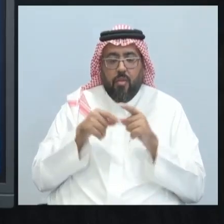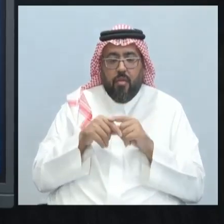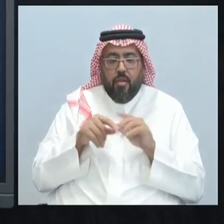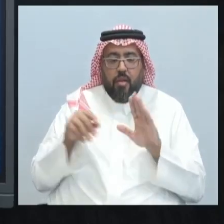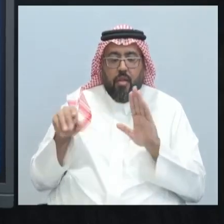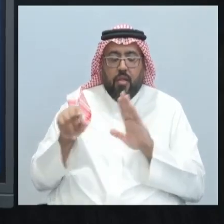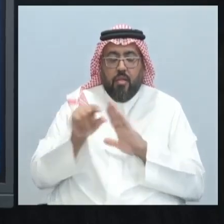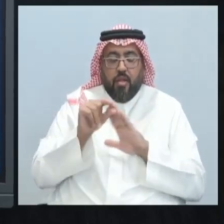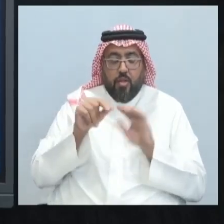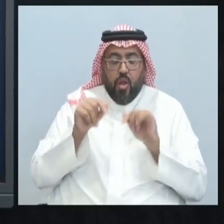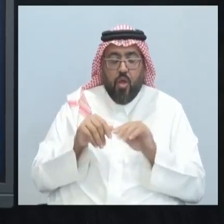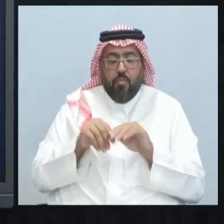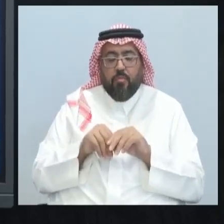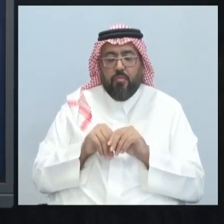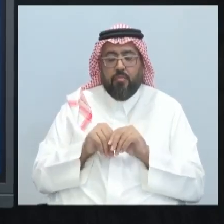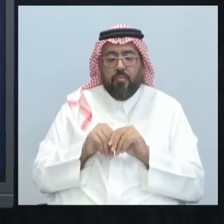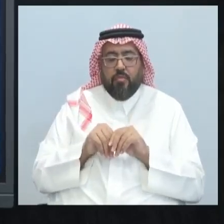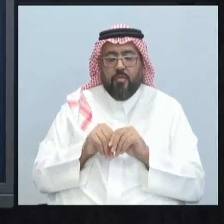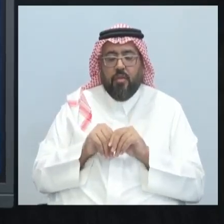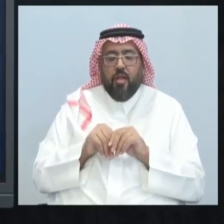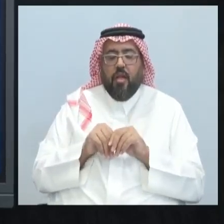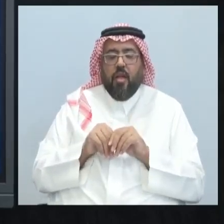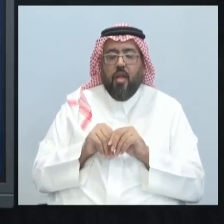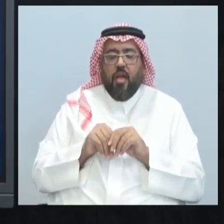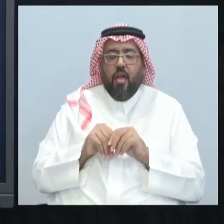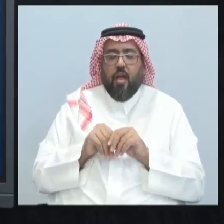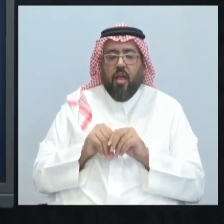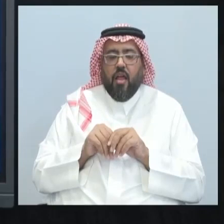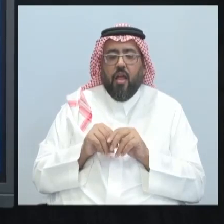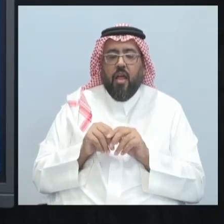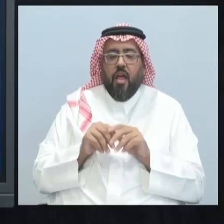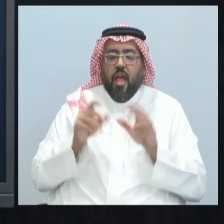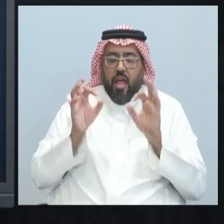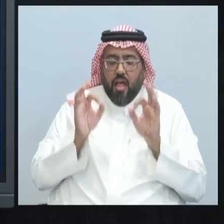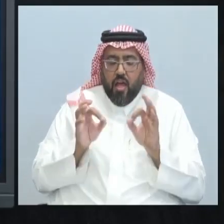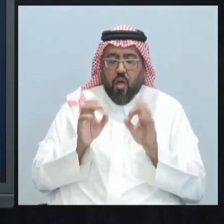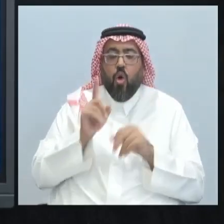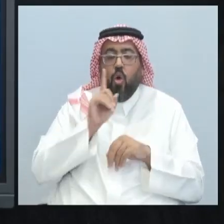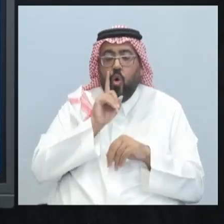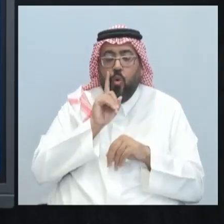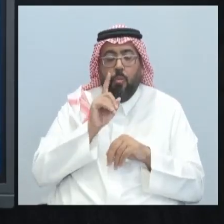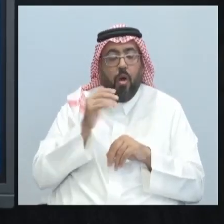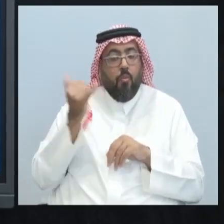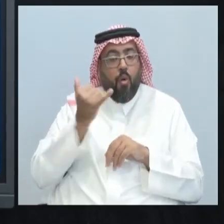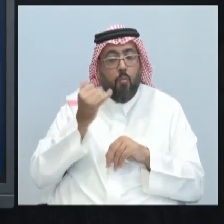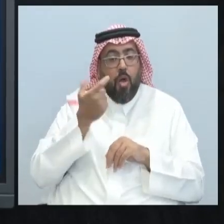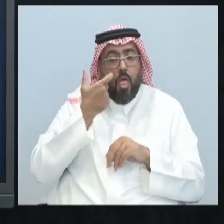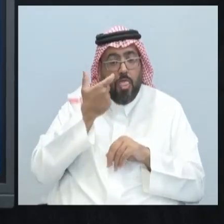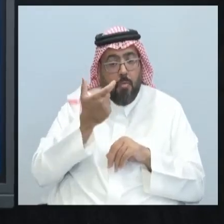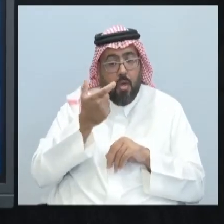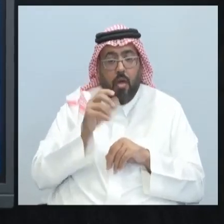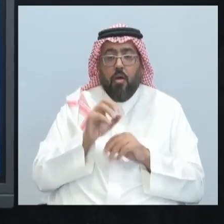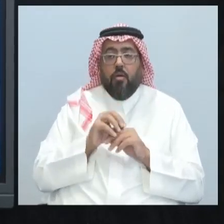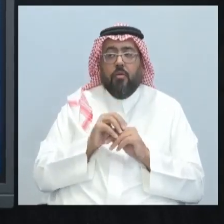لنهايه درسنا لهذا اليوم وال الله الله في حق الام احرصوا عليه بارك